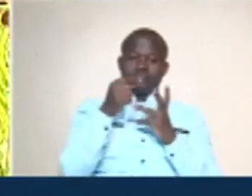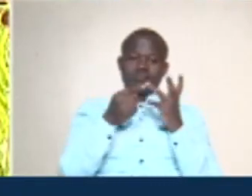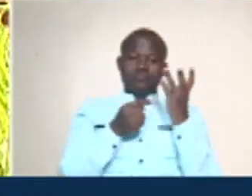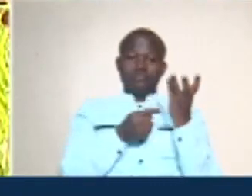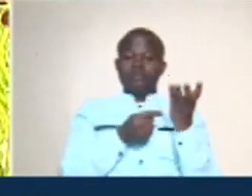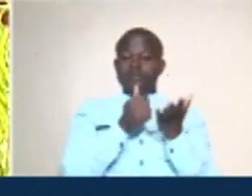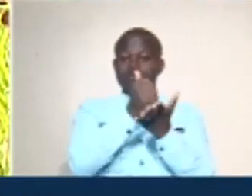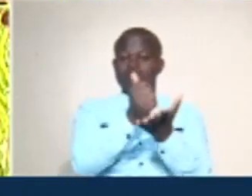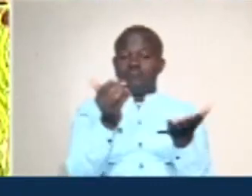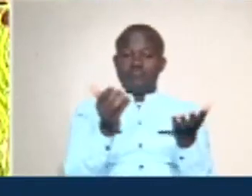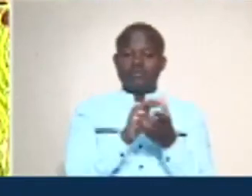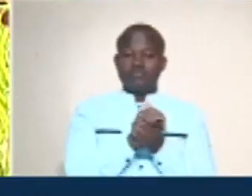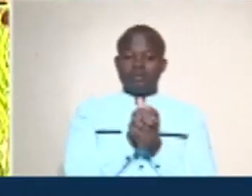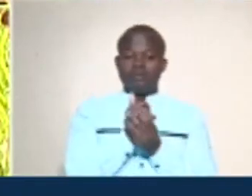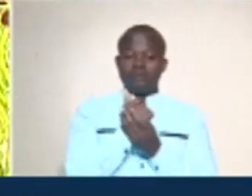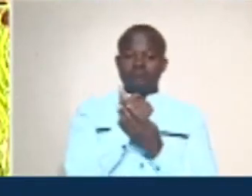kuba